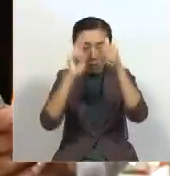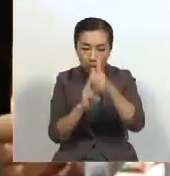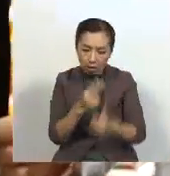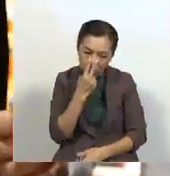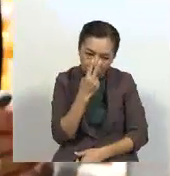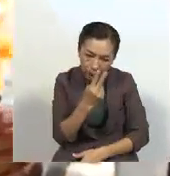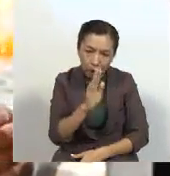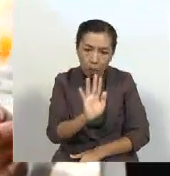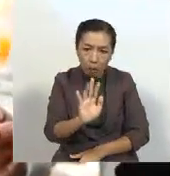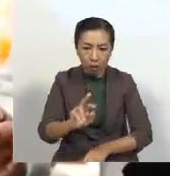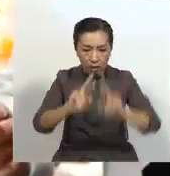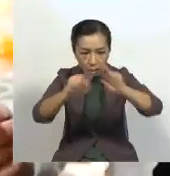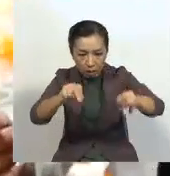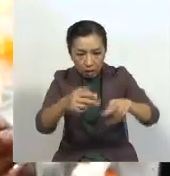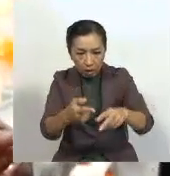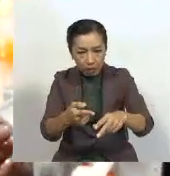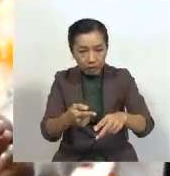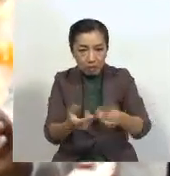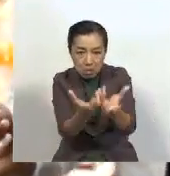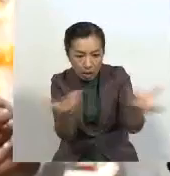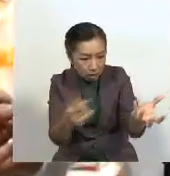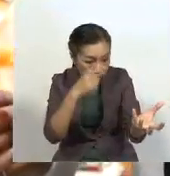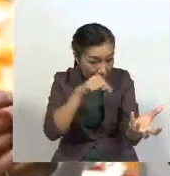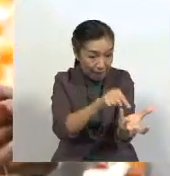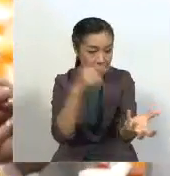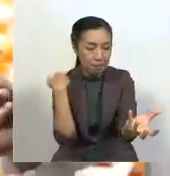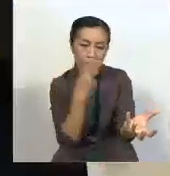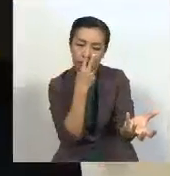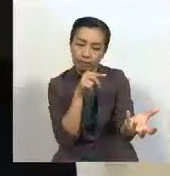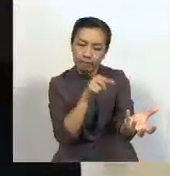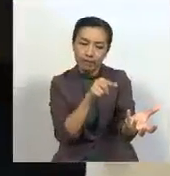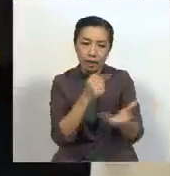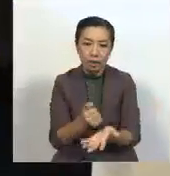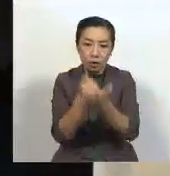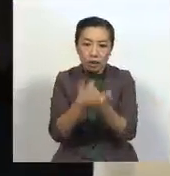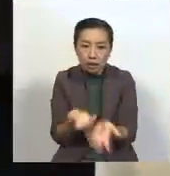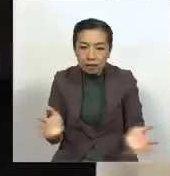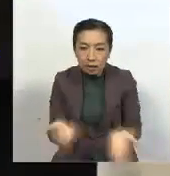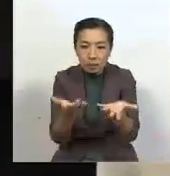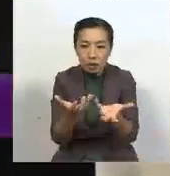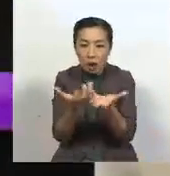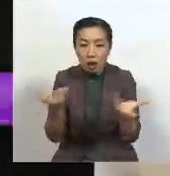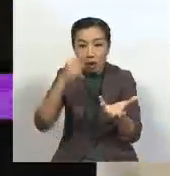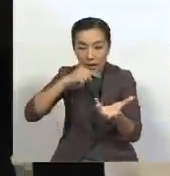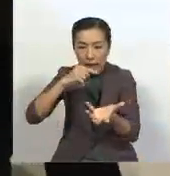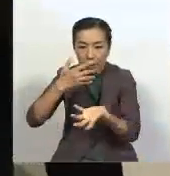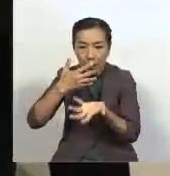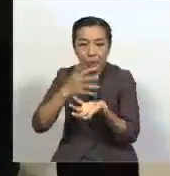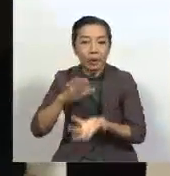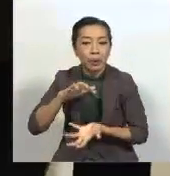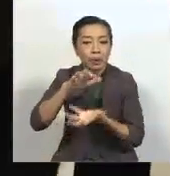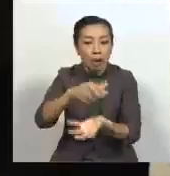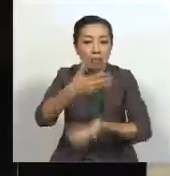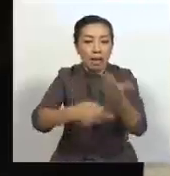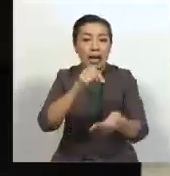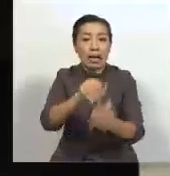นตรีได้ดูการจำหน่ายสินค้าของไทยในเหอหมาเฟสเพื่อเป็นแนวทางการกระตุ้นยอดขายการส่งออกสินค้าไทยที่